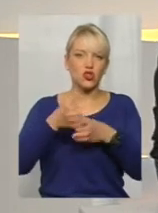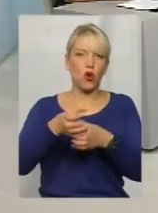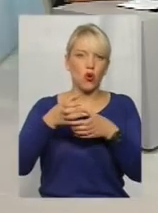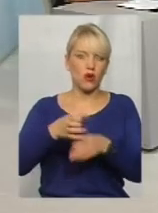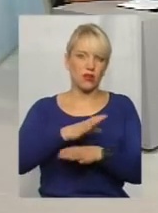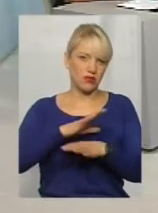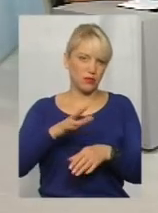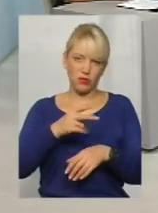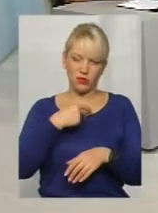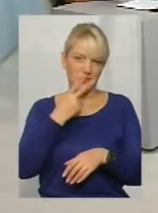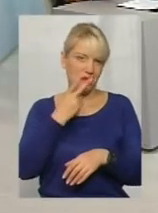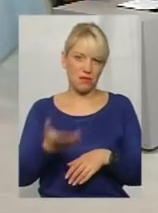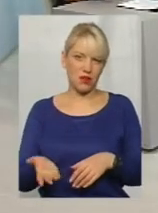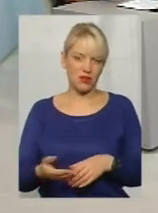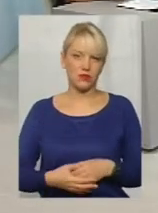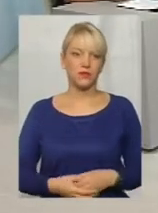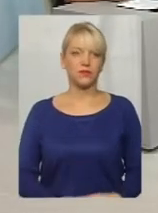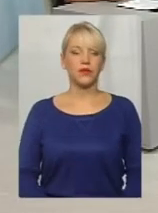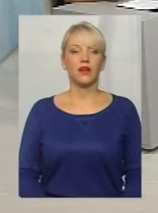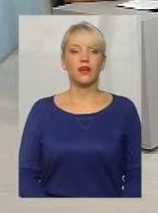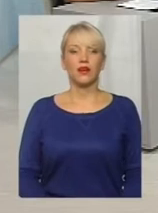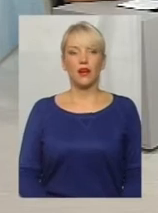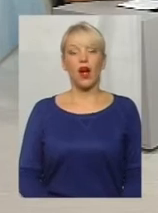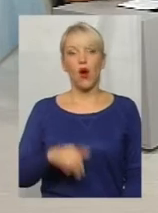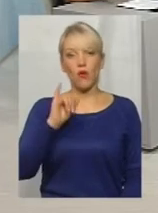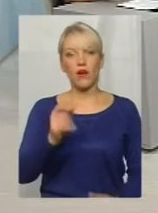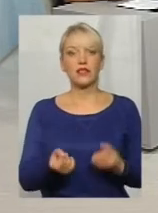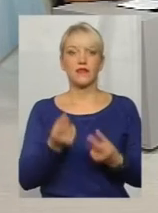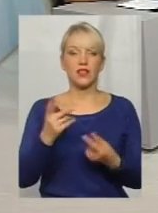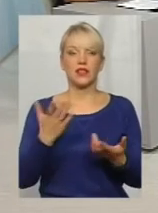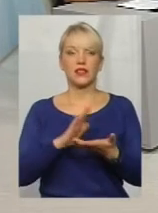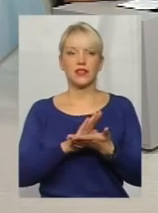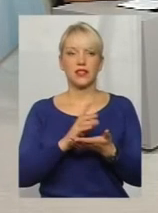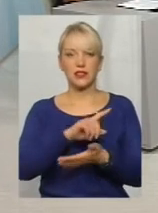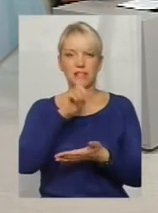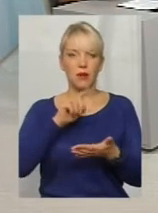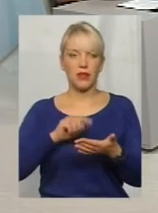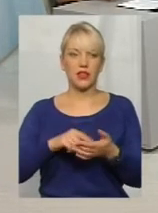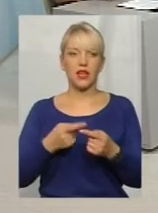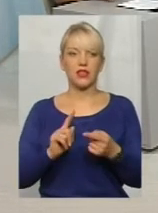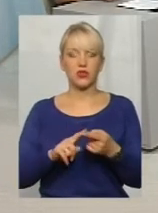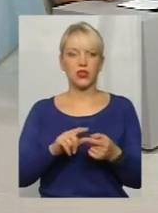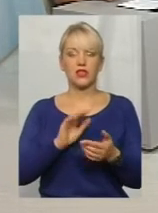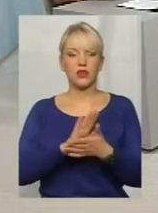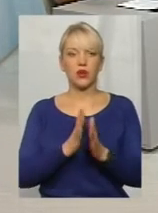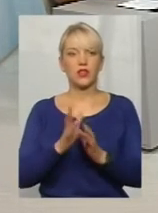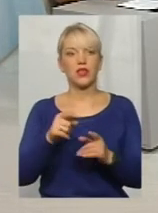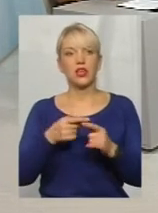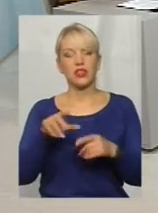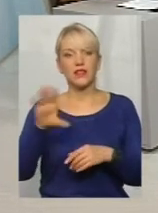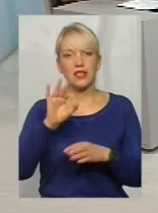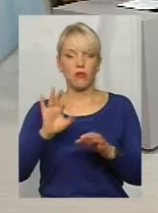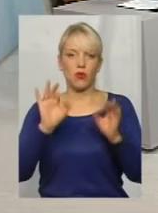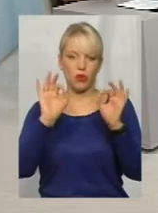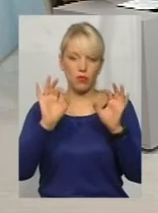Наталю, скажіть, у вас виникли якісь запитання з приводу ситуації, яку тільки що показали? Чи все було у правовому полі? Чи є,